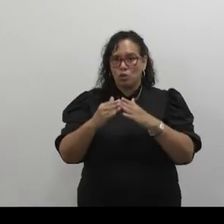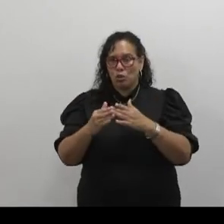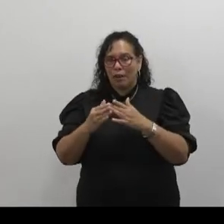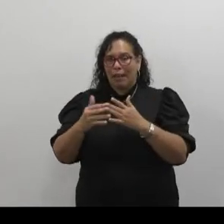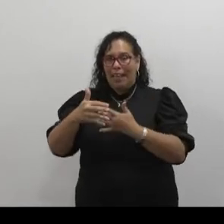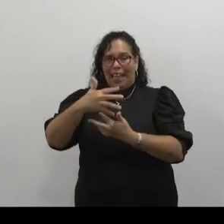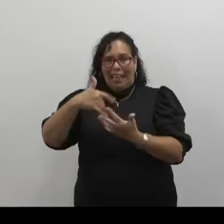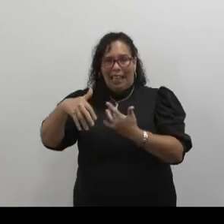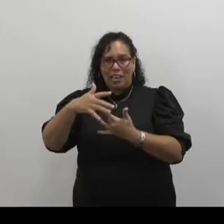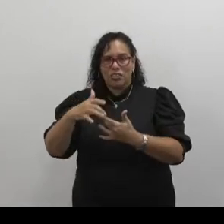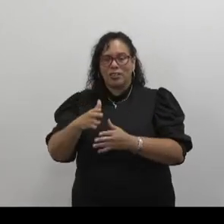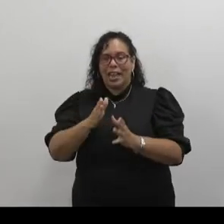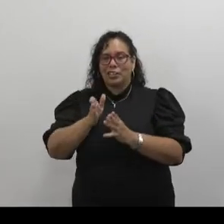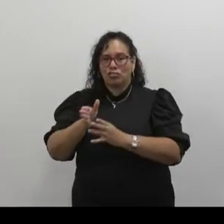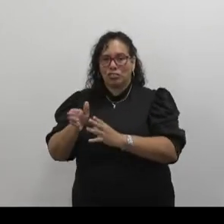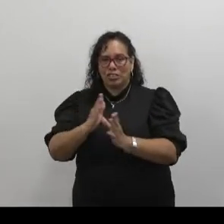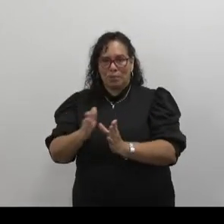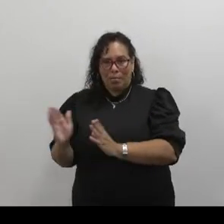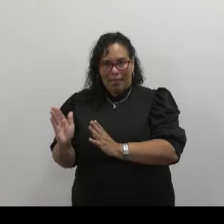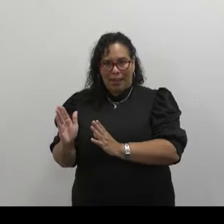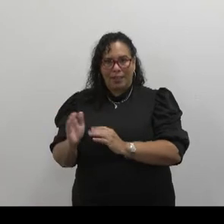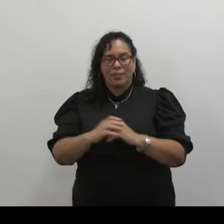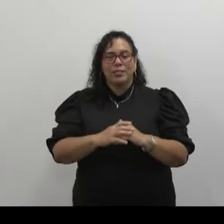dương và